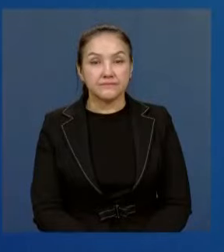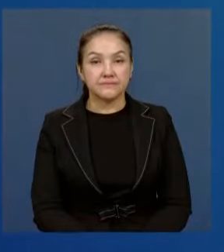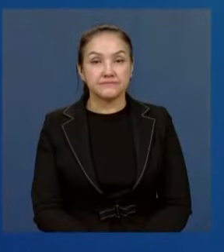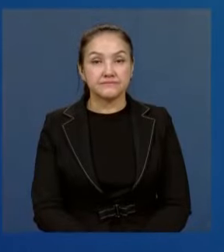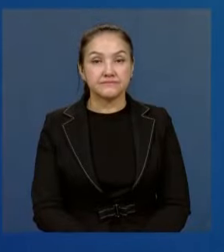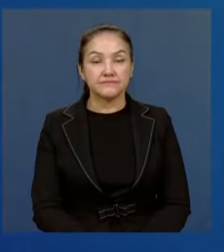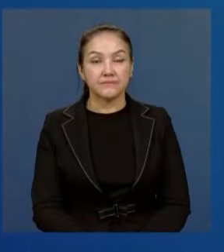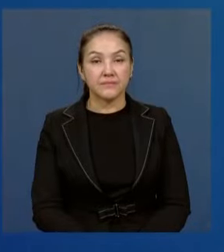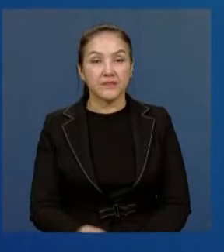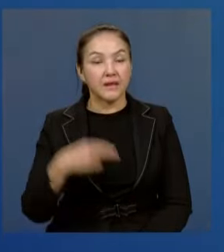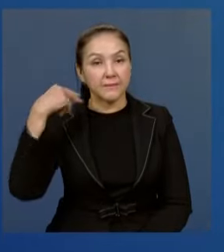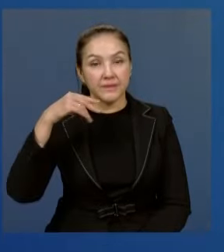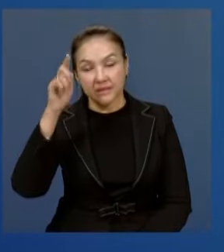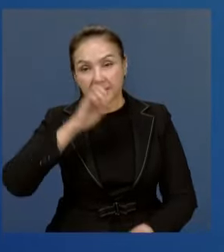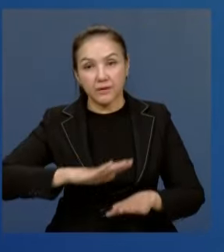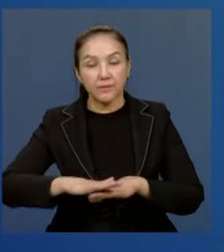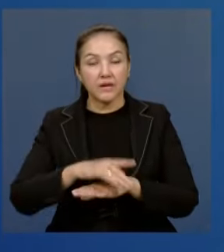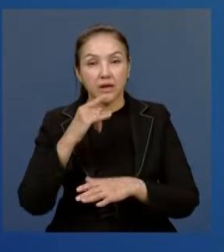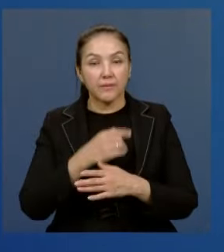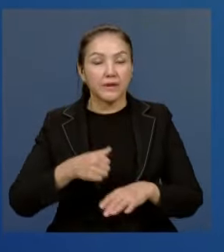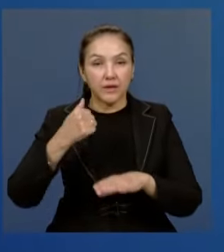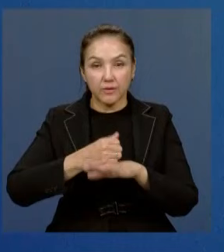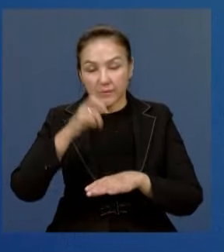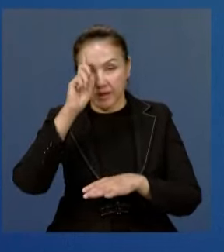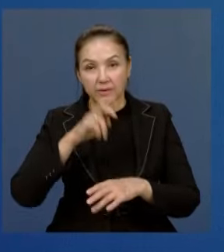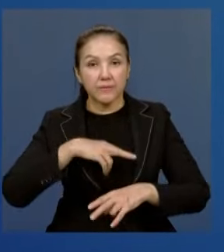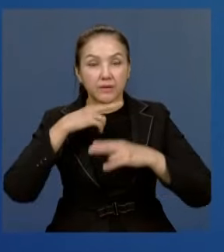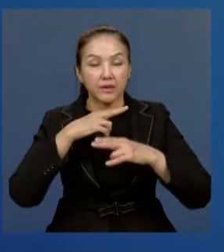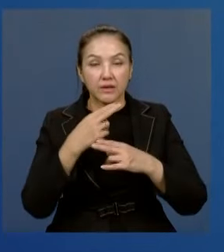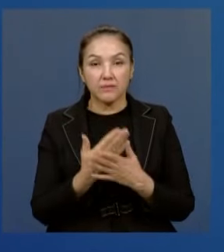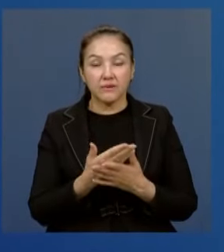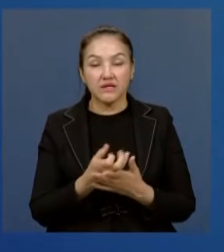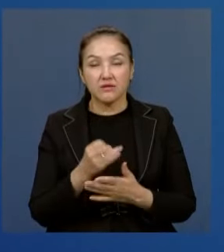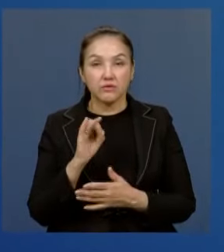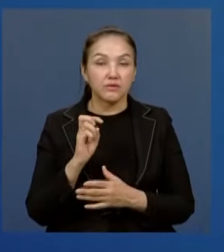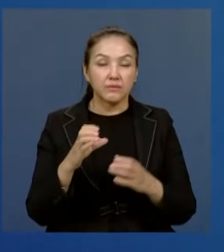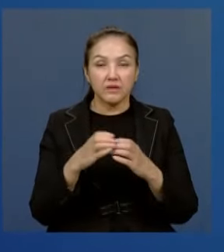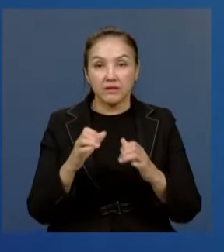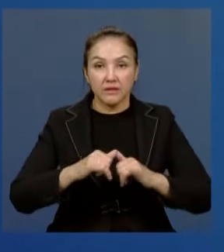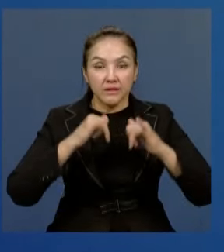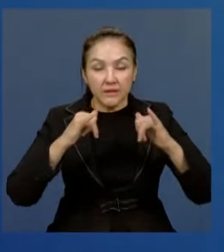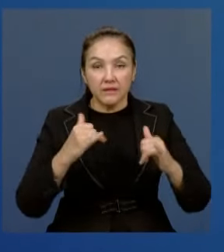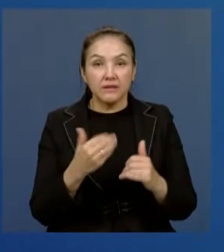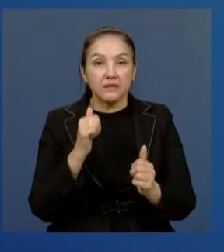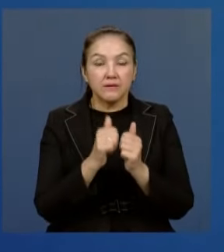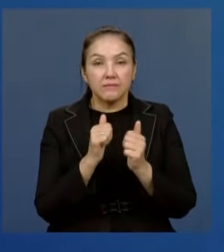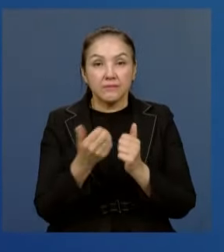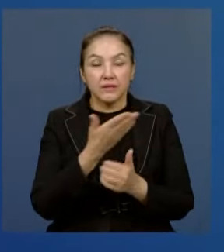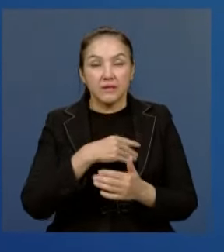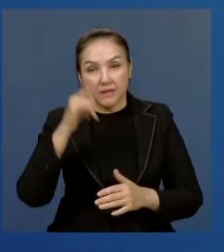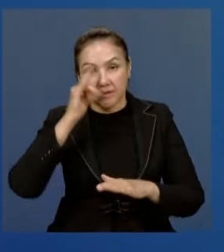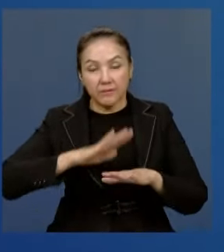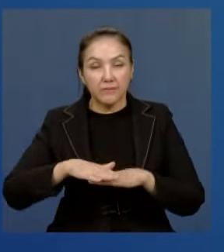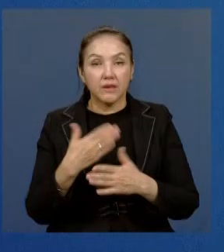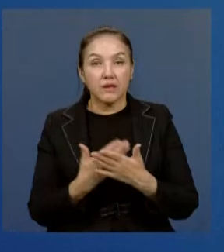паев послание народу Казахстана глава государства особое внимание уделил инфраструктурного развитию в частности наша страна